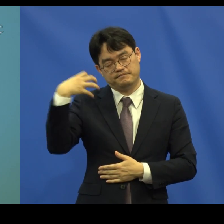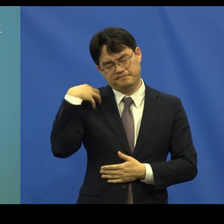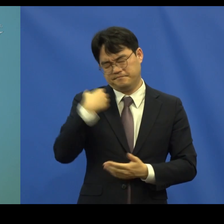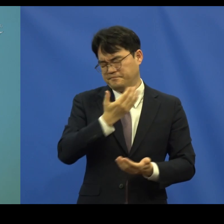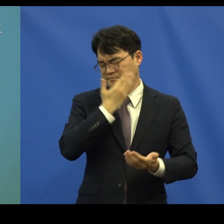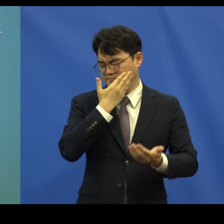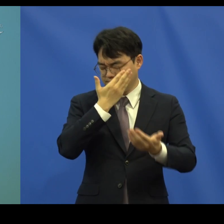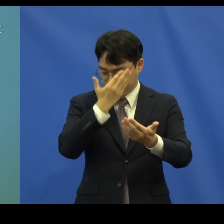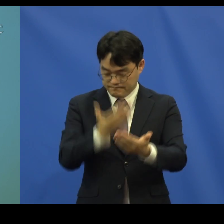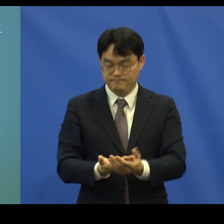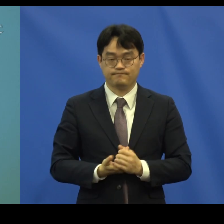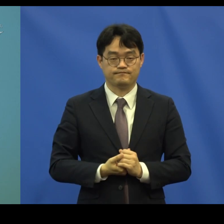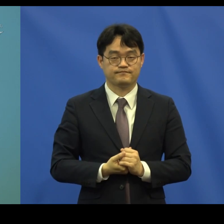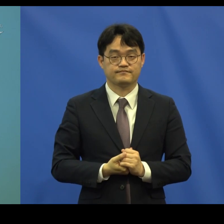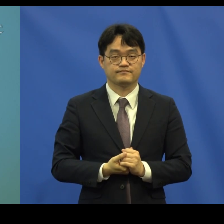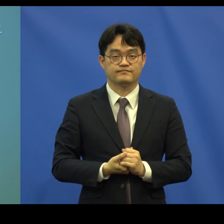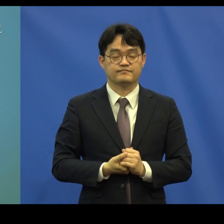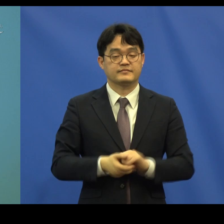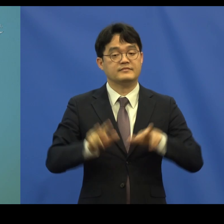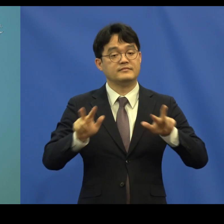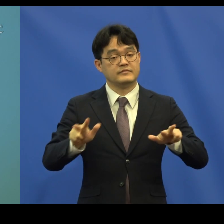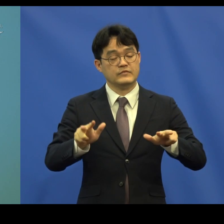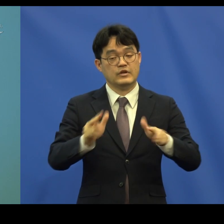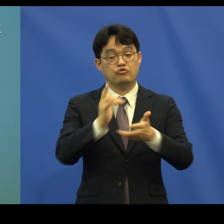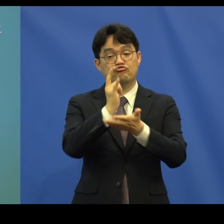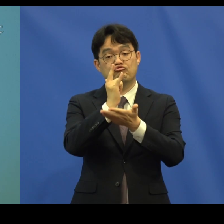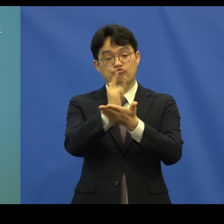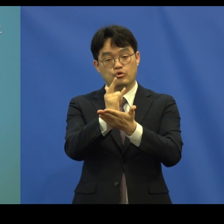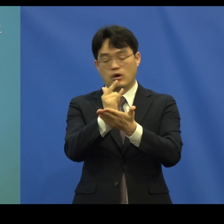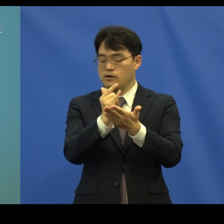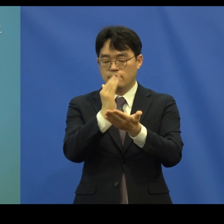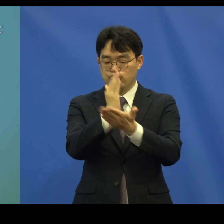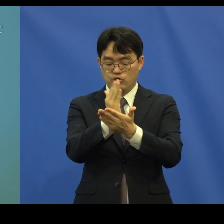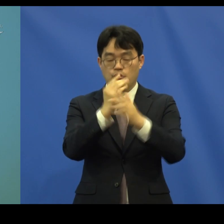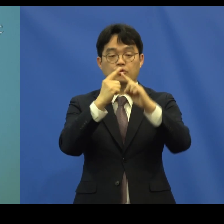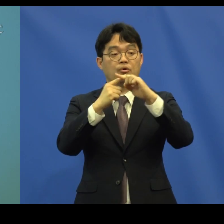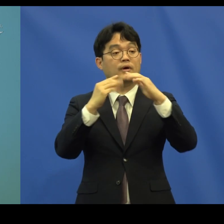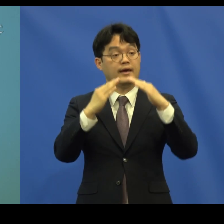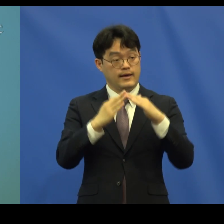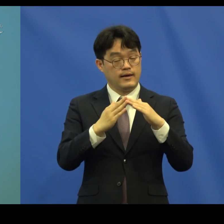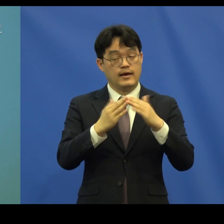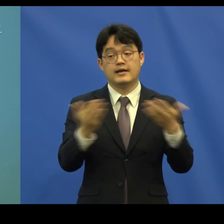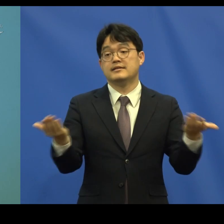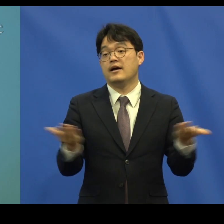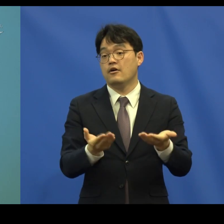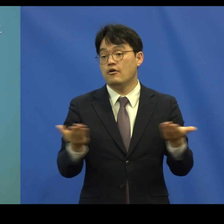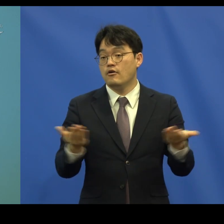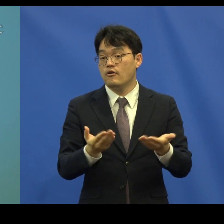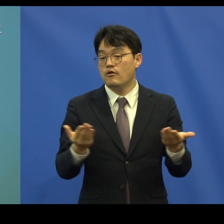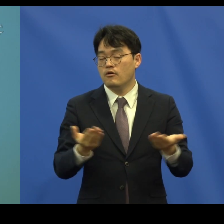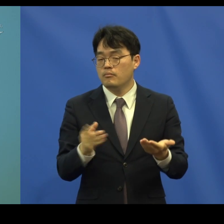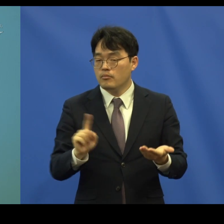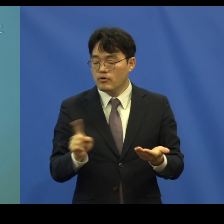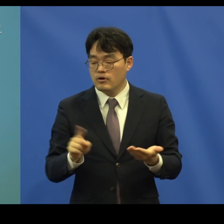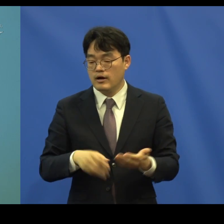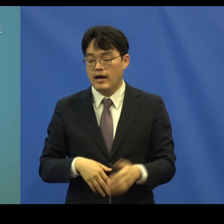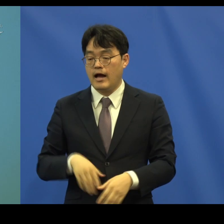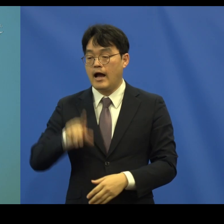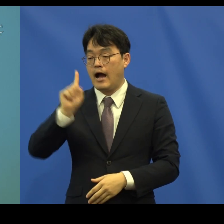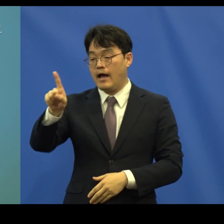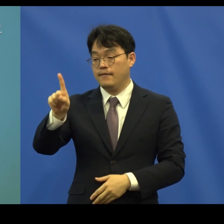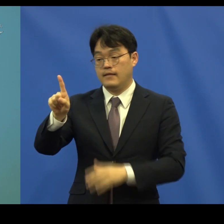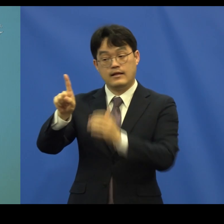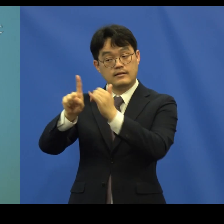그래서 이제 우리 교회가 섬기고 있는 로드맵 미니스트리의 핵심적 가치가 뭐냐면 한 사람의